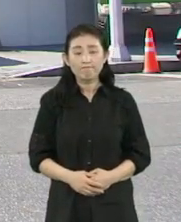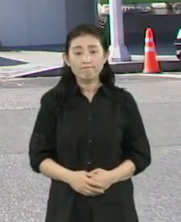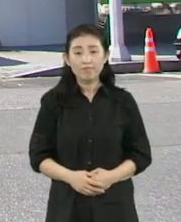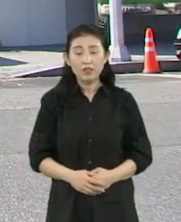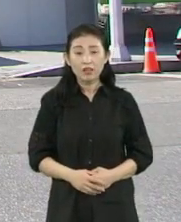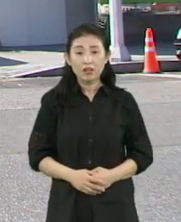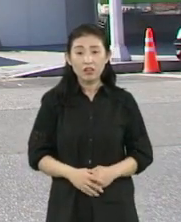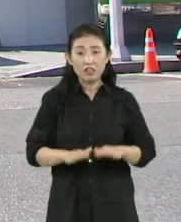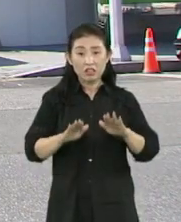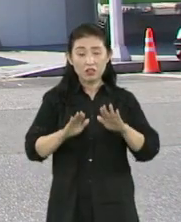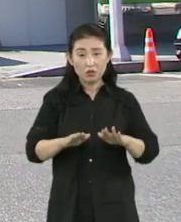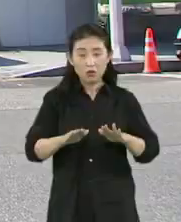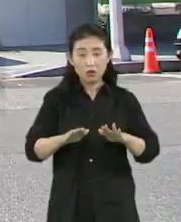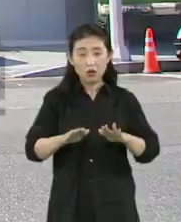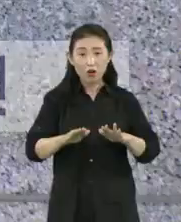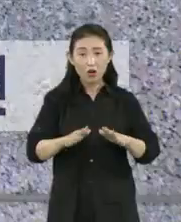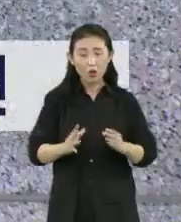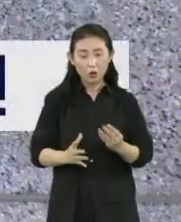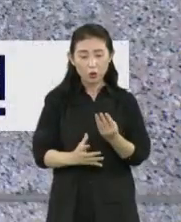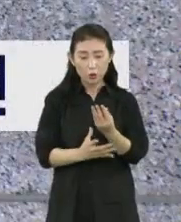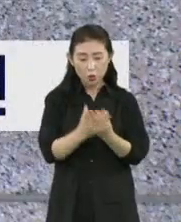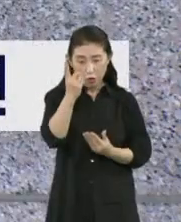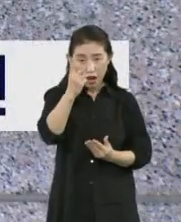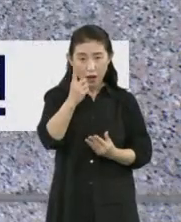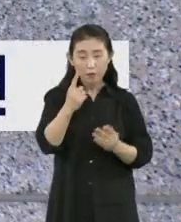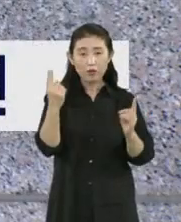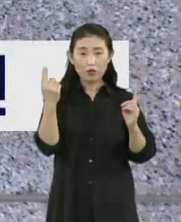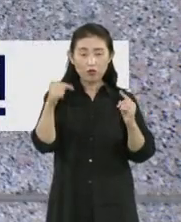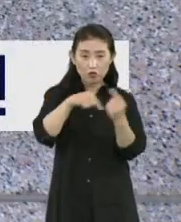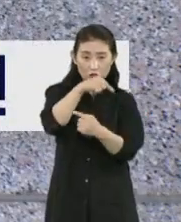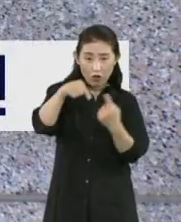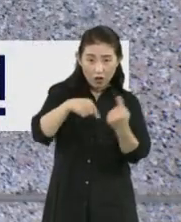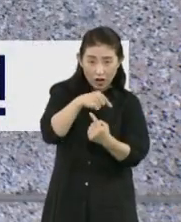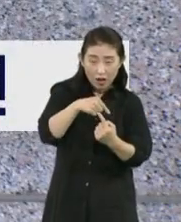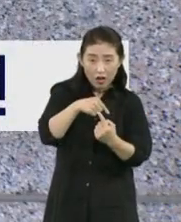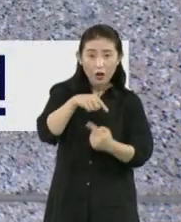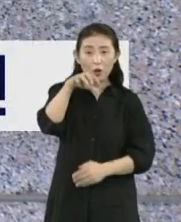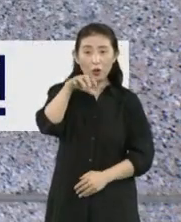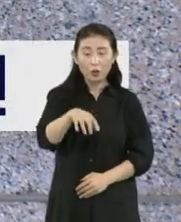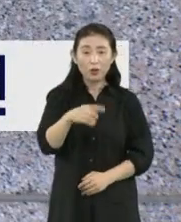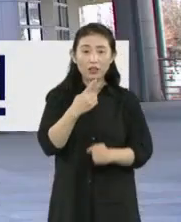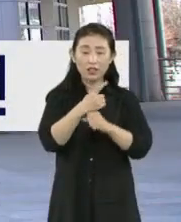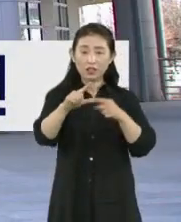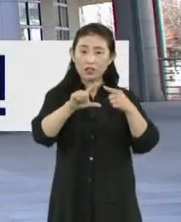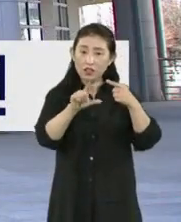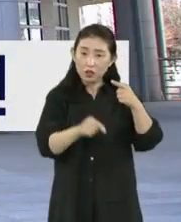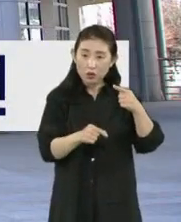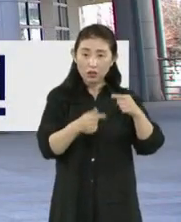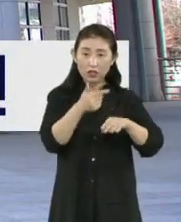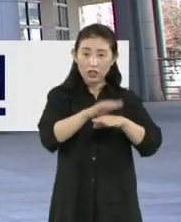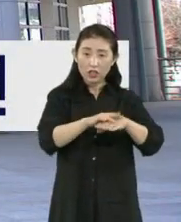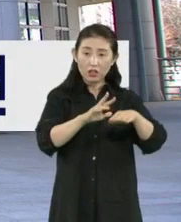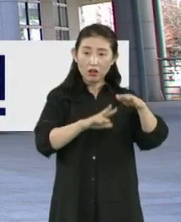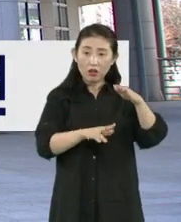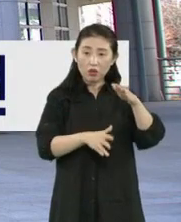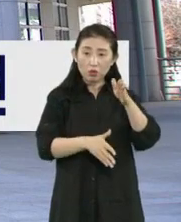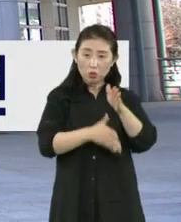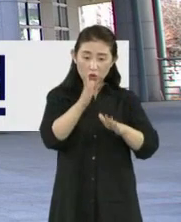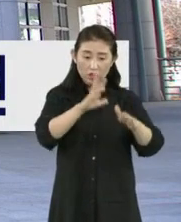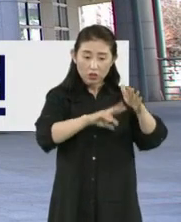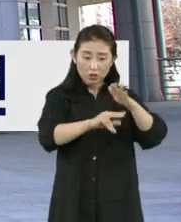같은 다양한 공공교통수단을 통합적으로 개선 운영할 컨트롤타워로 내년 1월